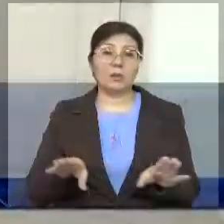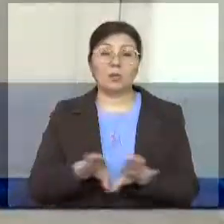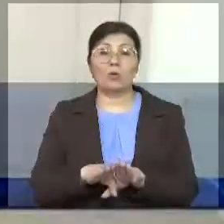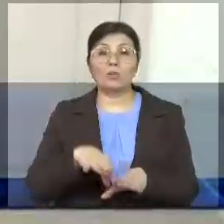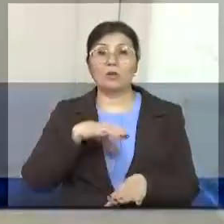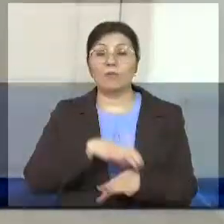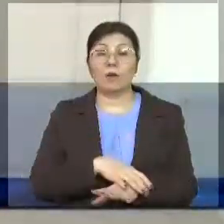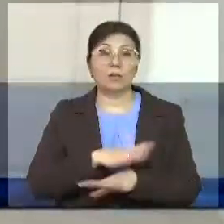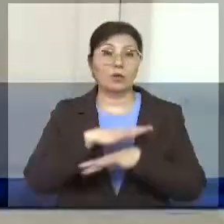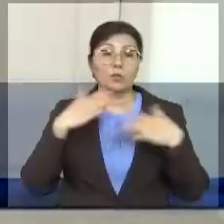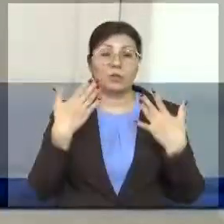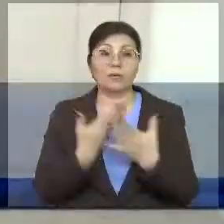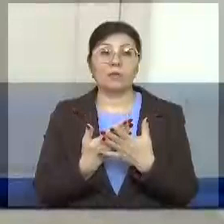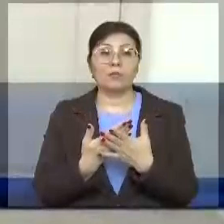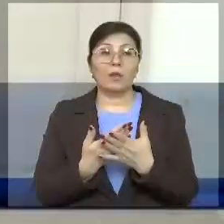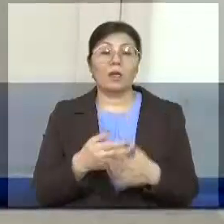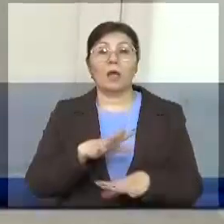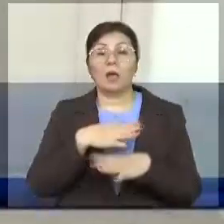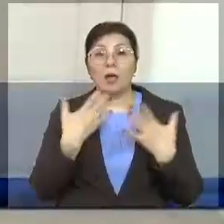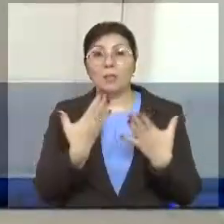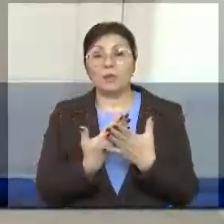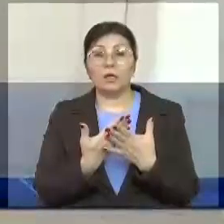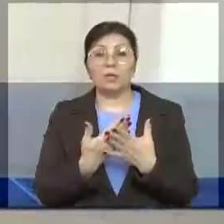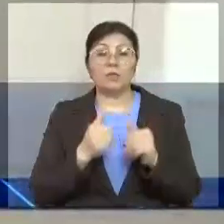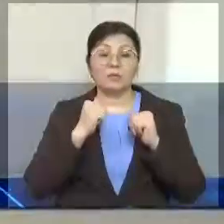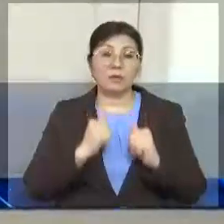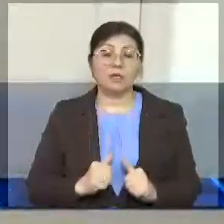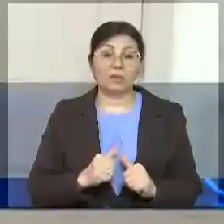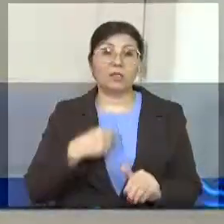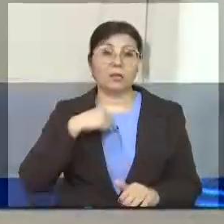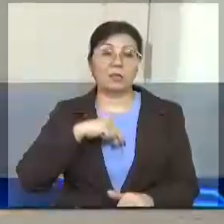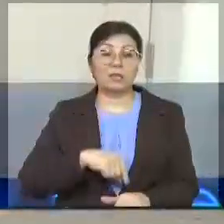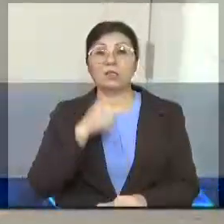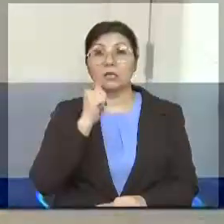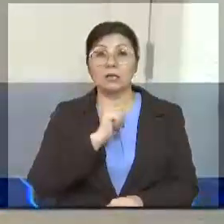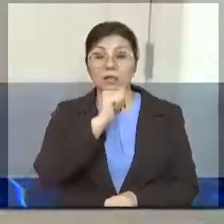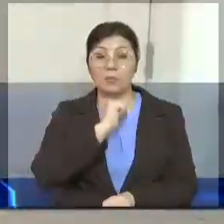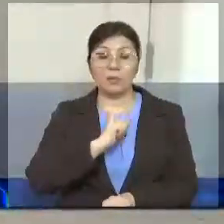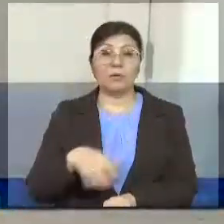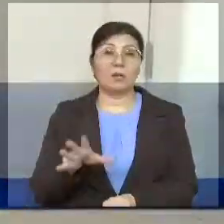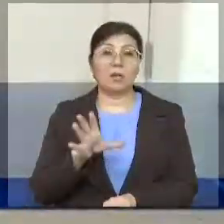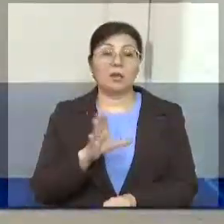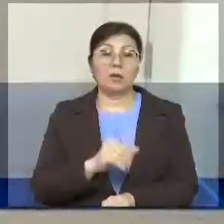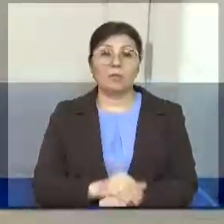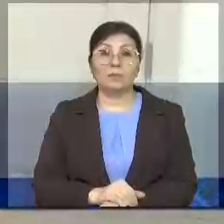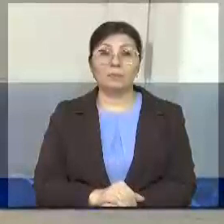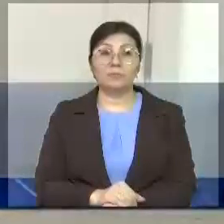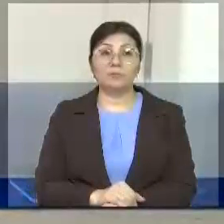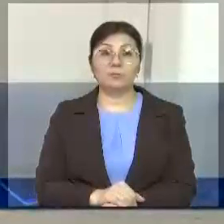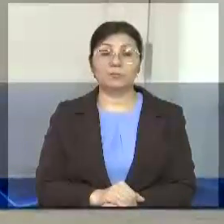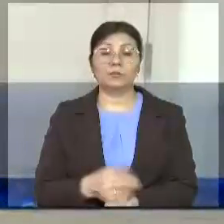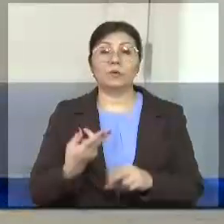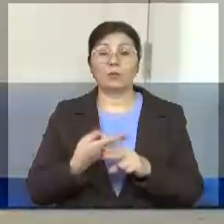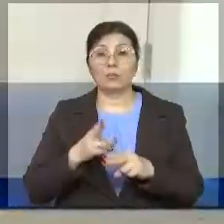өте көп. Әбден шегіне шыққанша олар көніп, іштен тығылып, бәрін жасырып жүре береді.